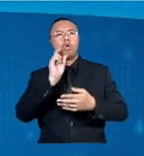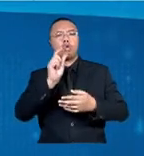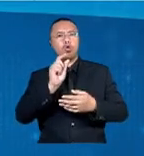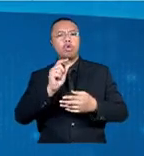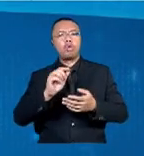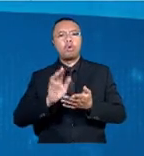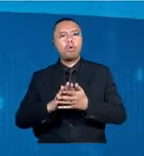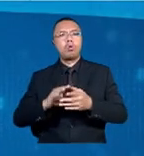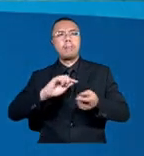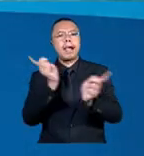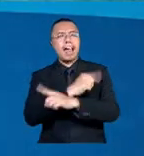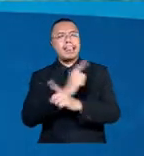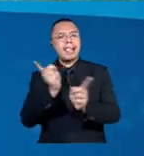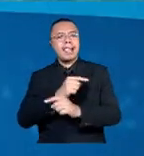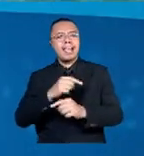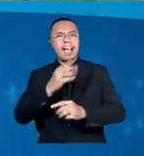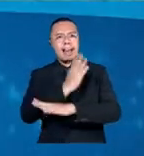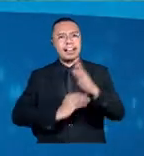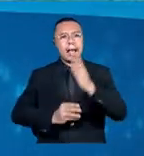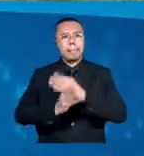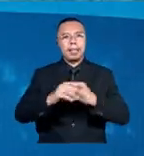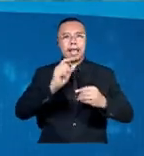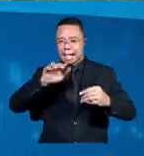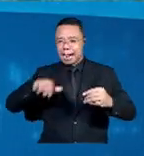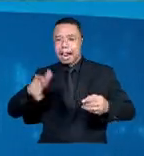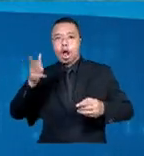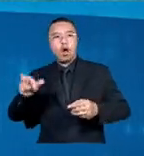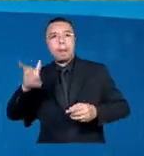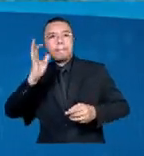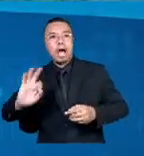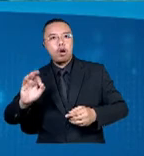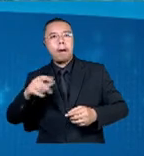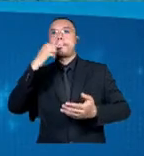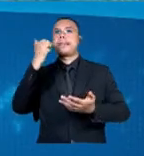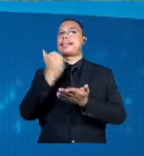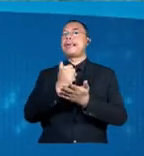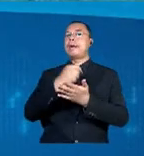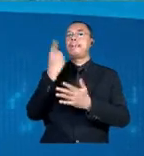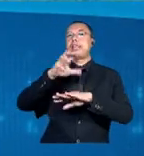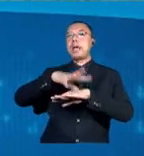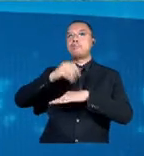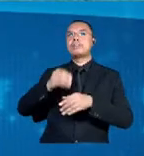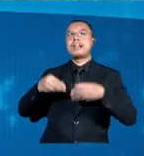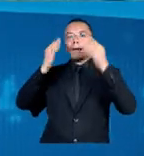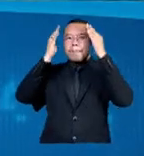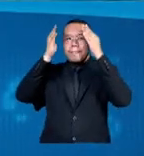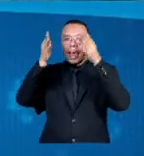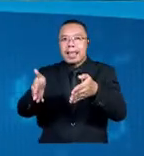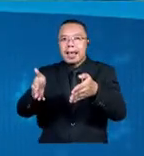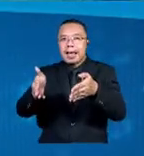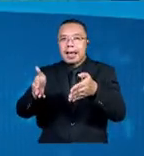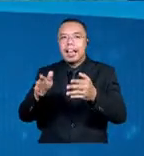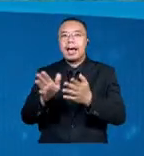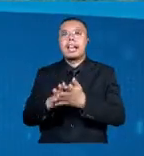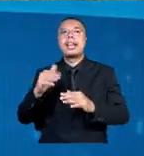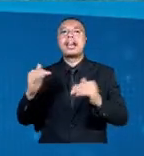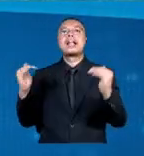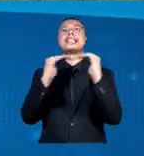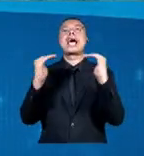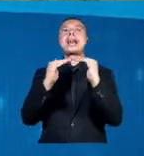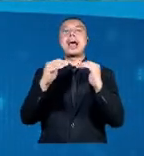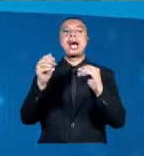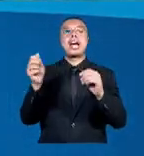memang penting dilakukan. Karena itu pemerintah pusat terus memberikan perhatian yang setara terhadap